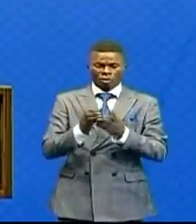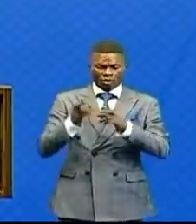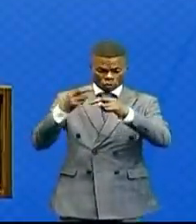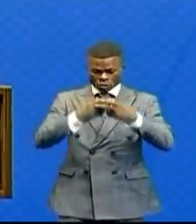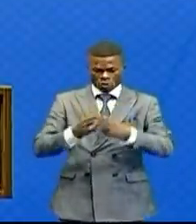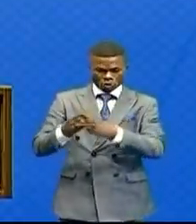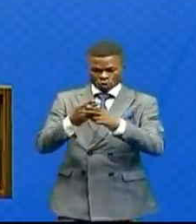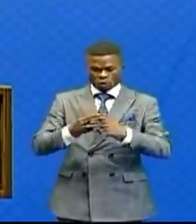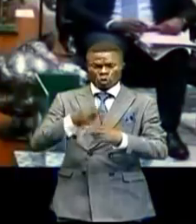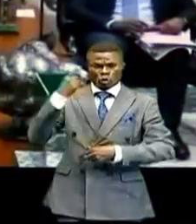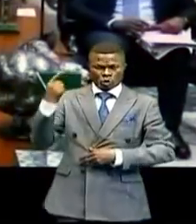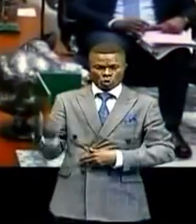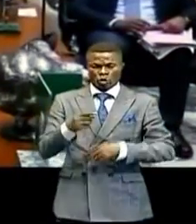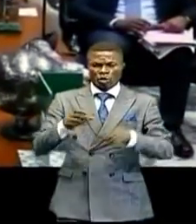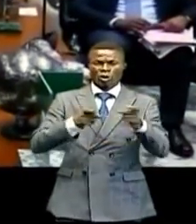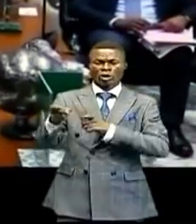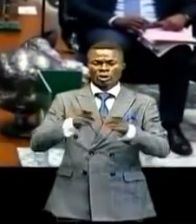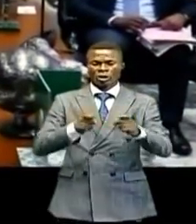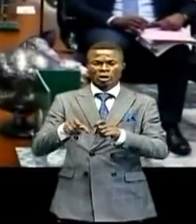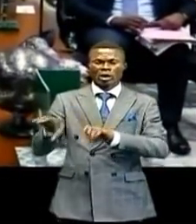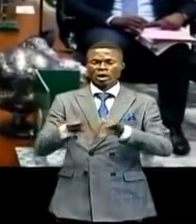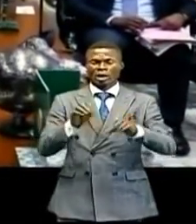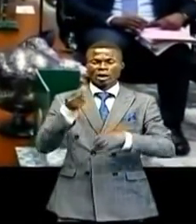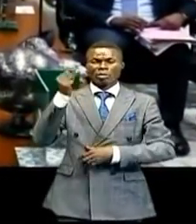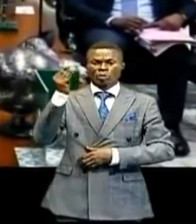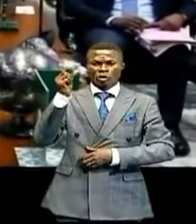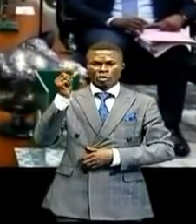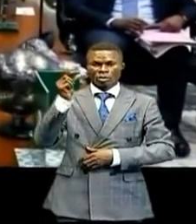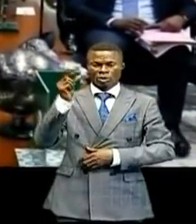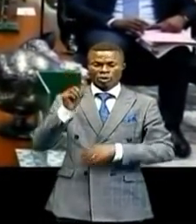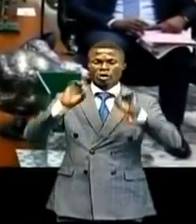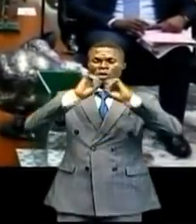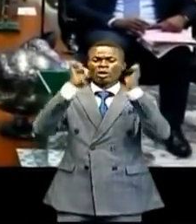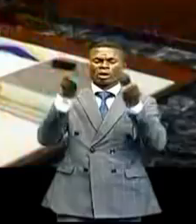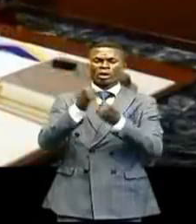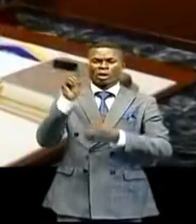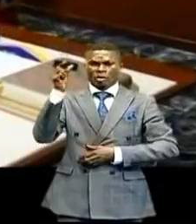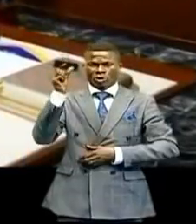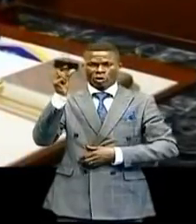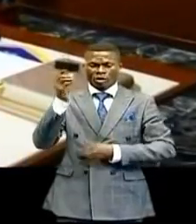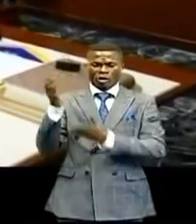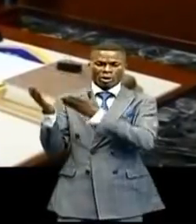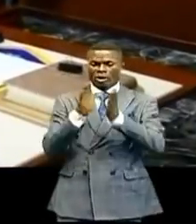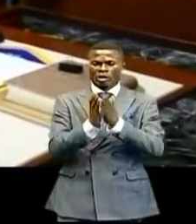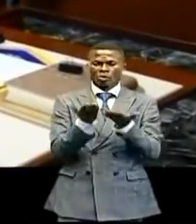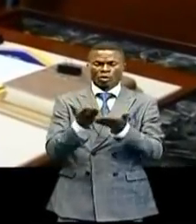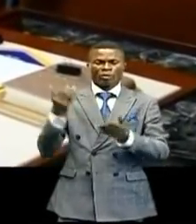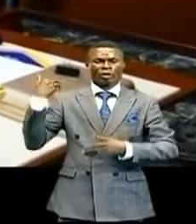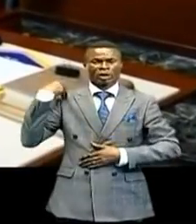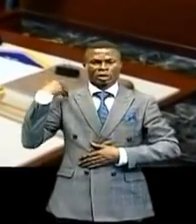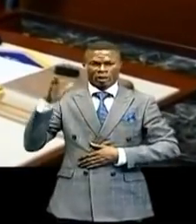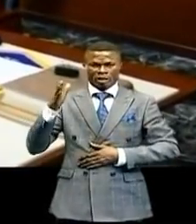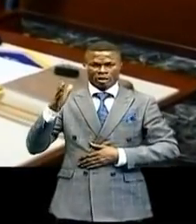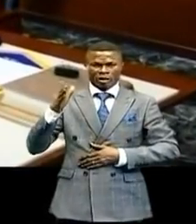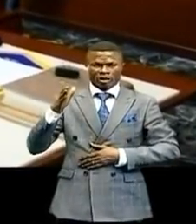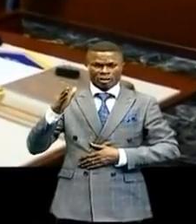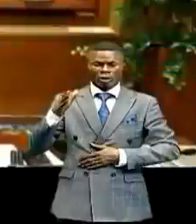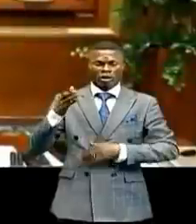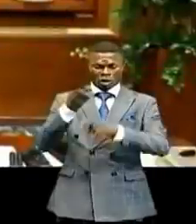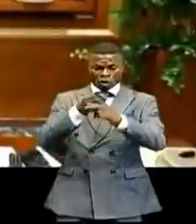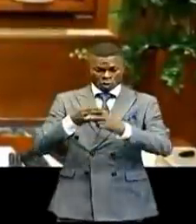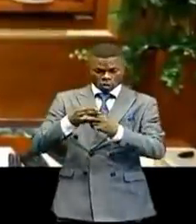contrôle systématique de la gestion des actifs miniers des entreprises minières du portefeuille de l'État. Ces